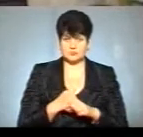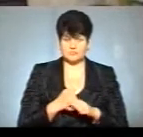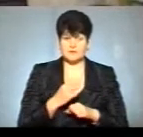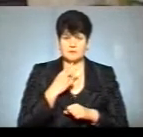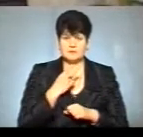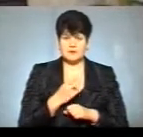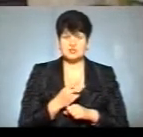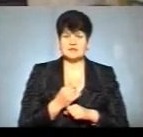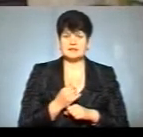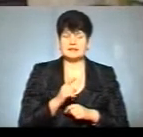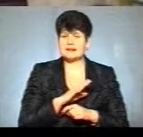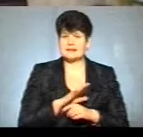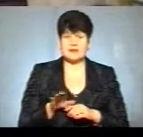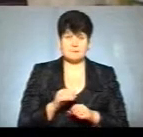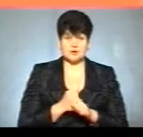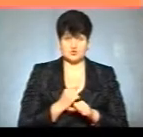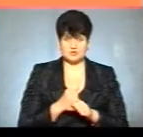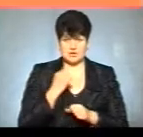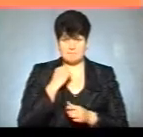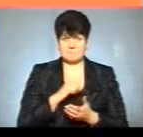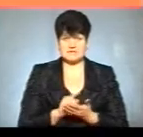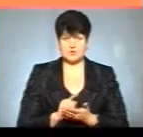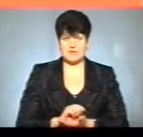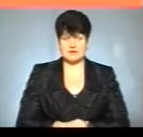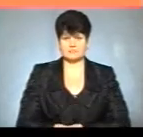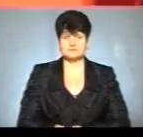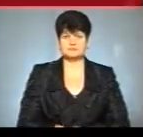для непрацюючих пенсіонерів.